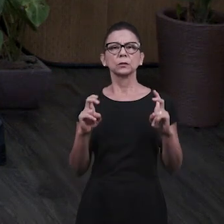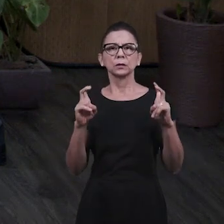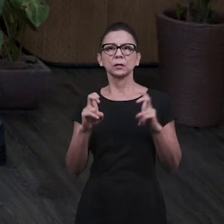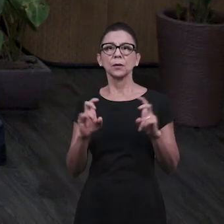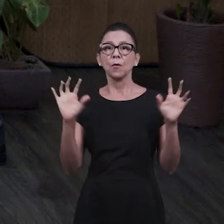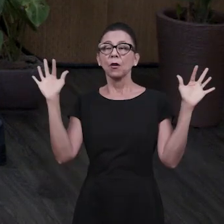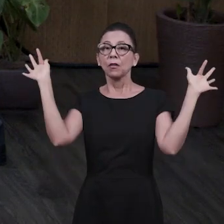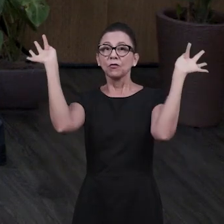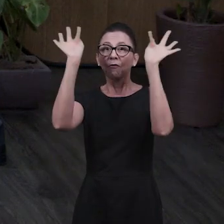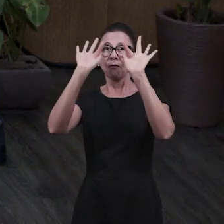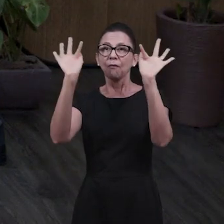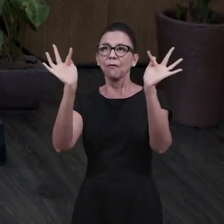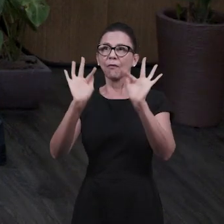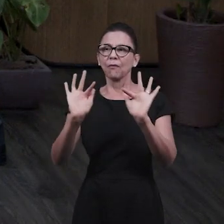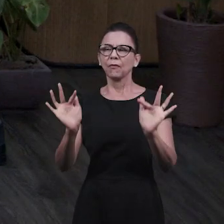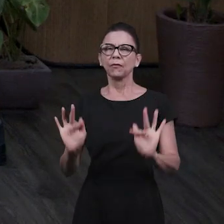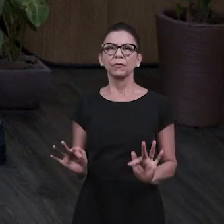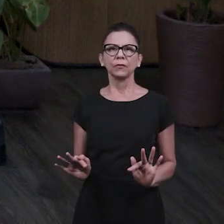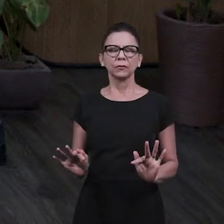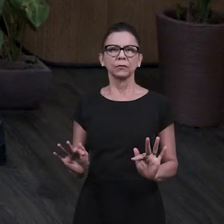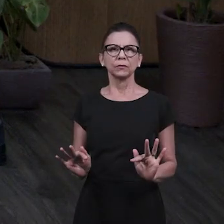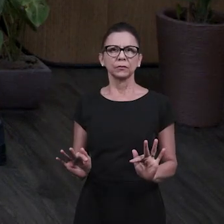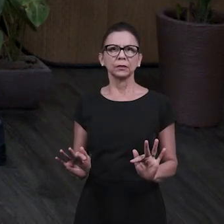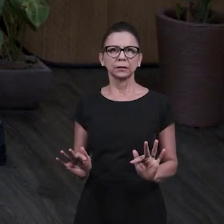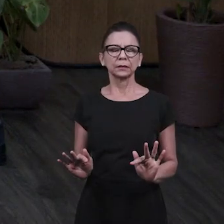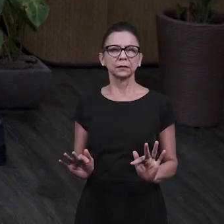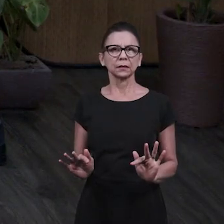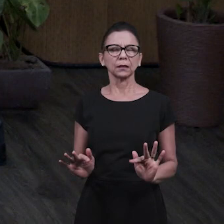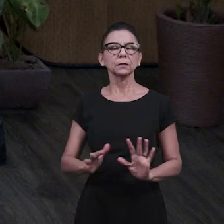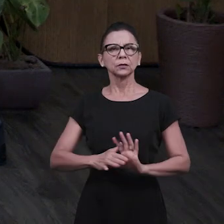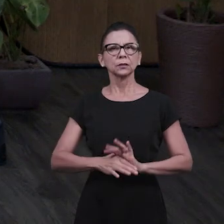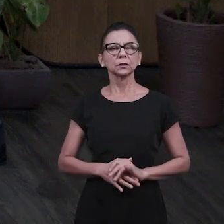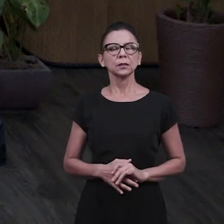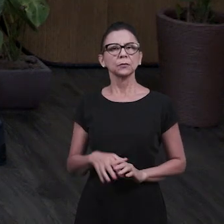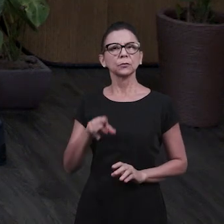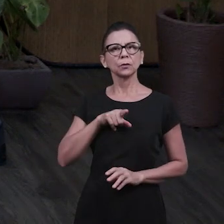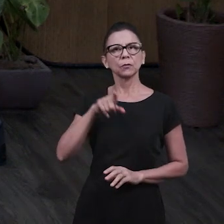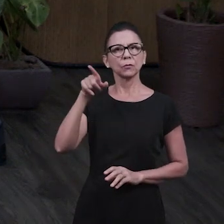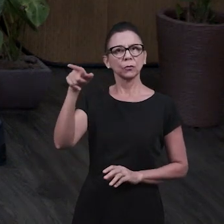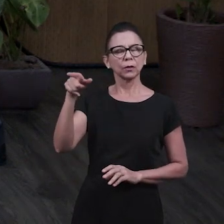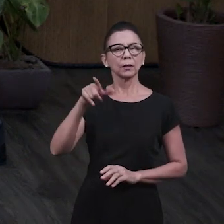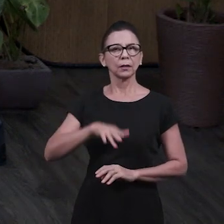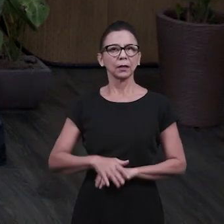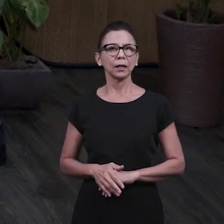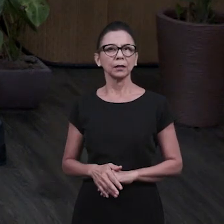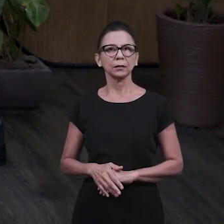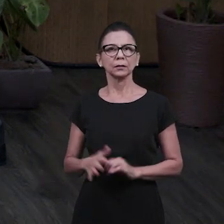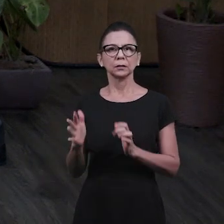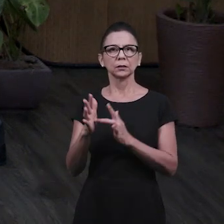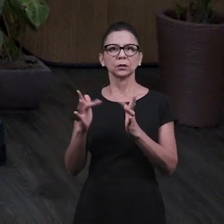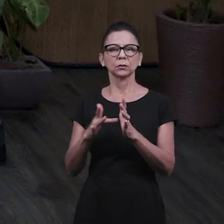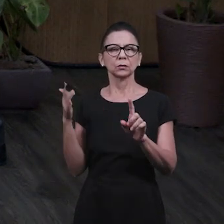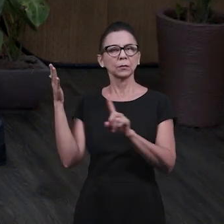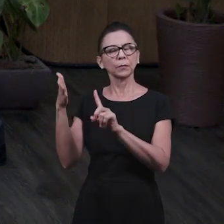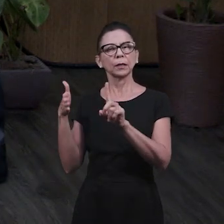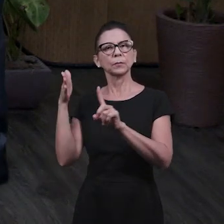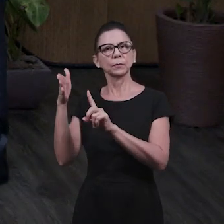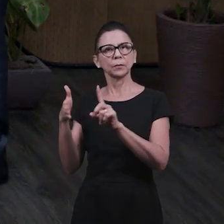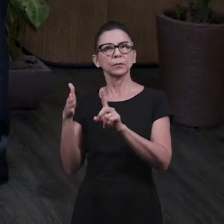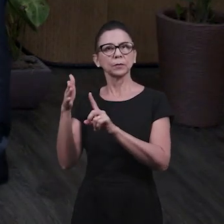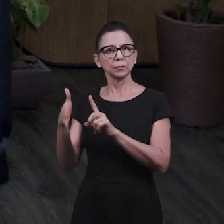ce titre, les béatitudes, parce que c'est là où le Seigneur Jésus a apporté le